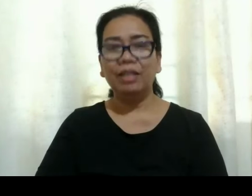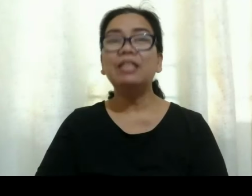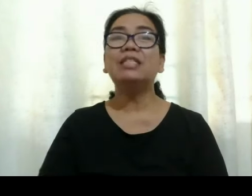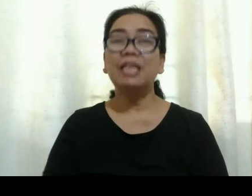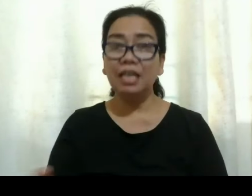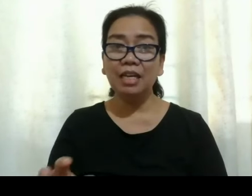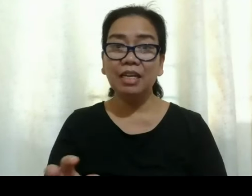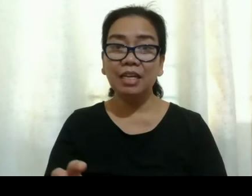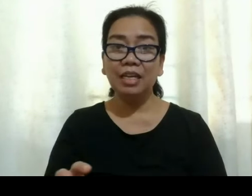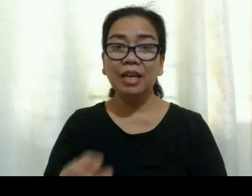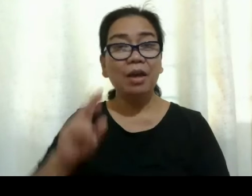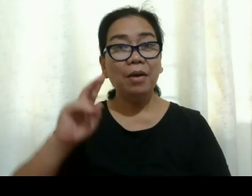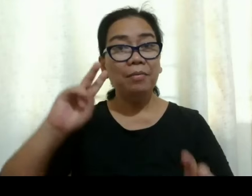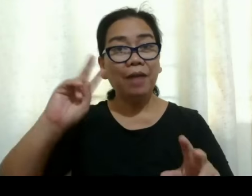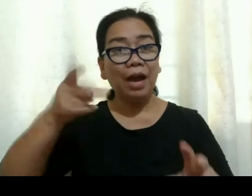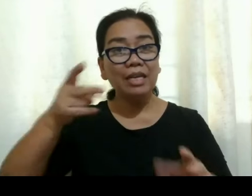Si